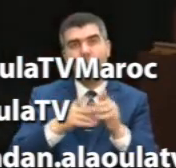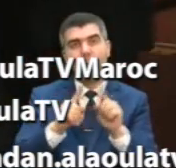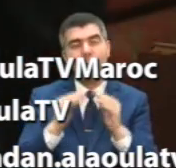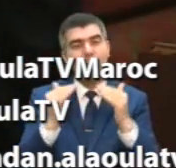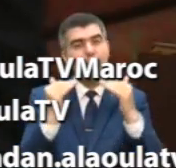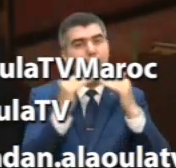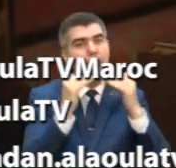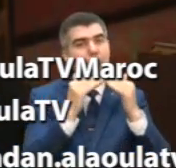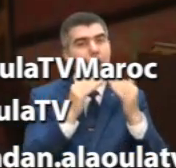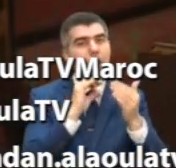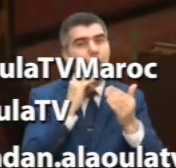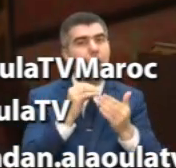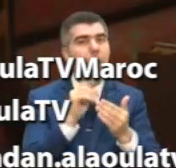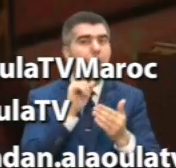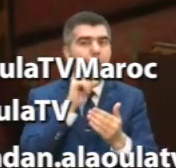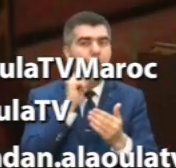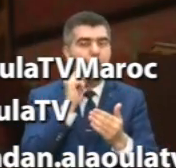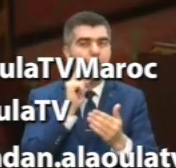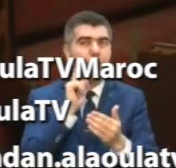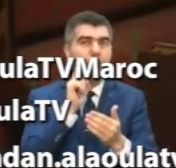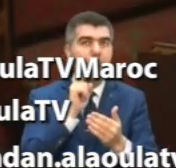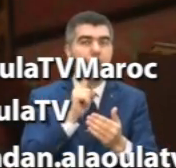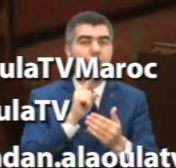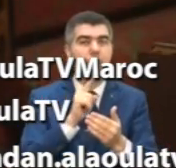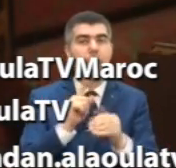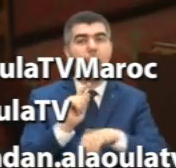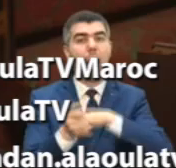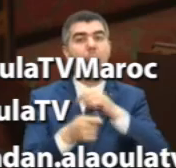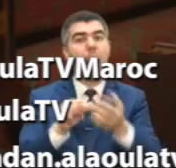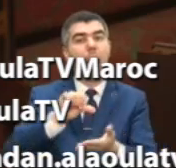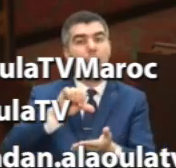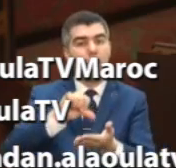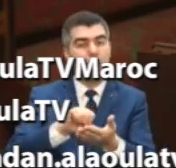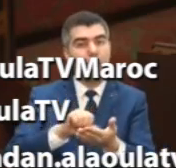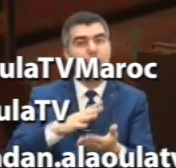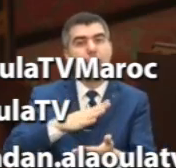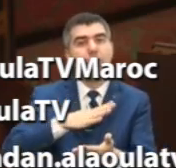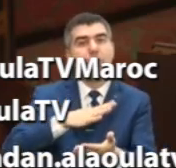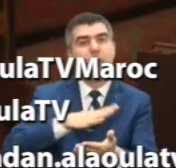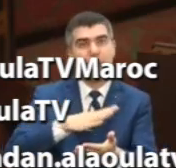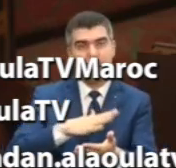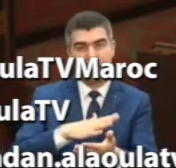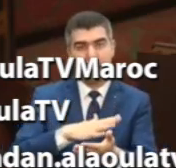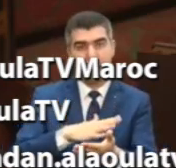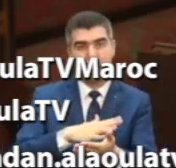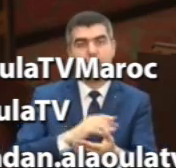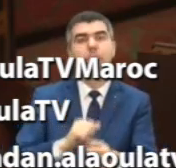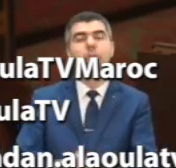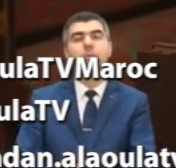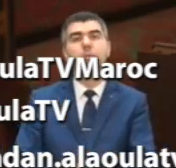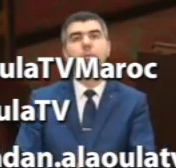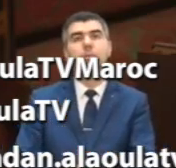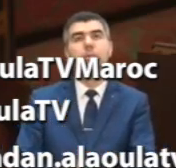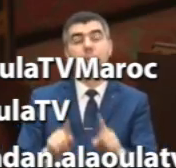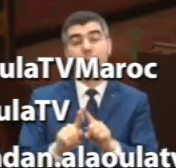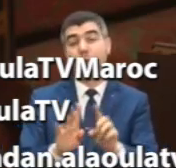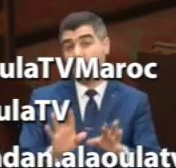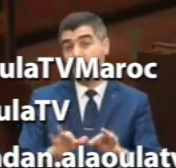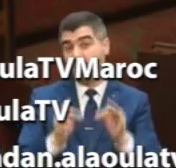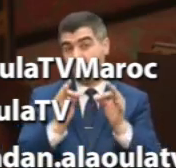وتكافؤ الفرص، سيستفيد منها الوسط القروي على مستوى تطوير العرض